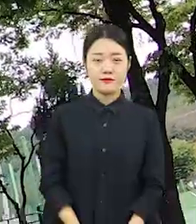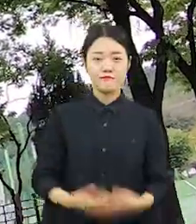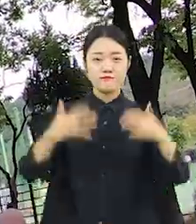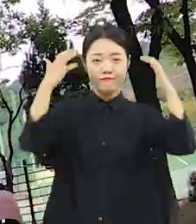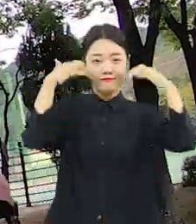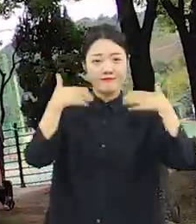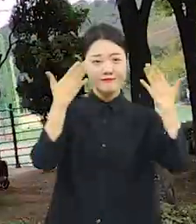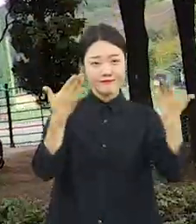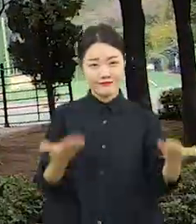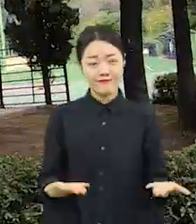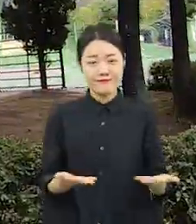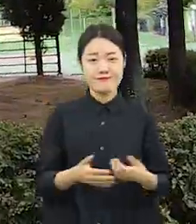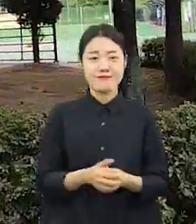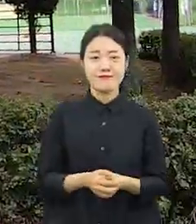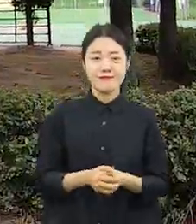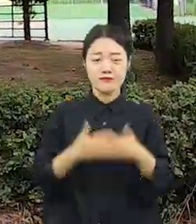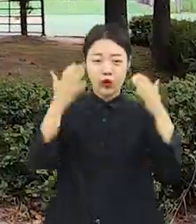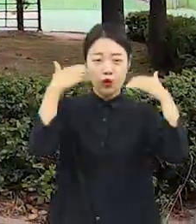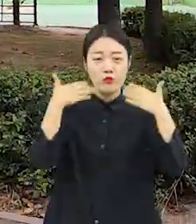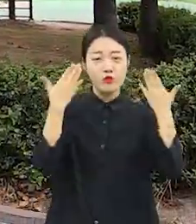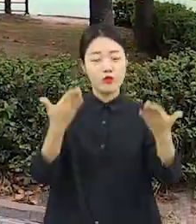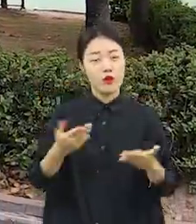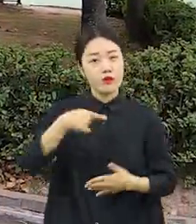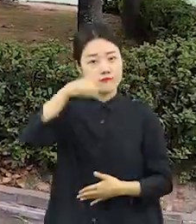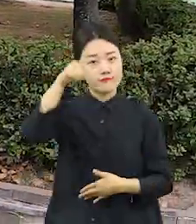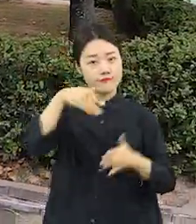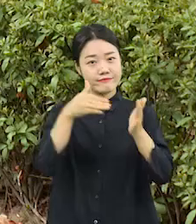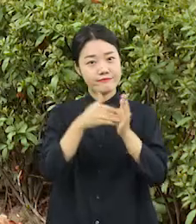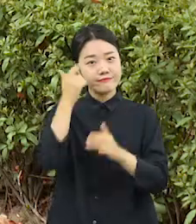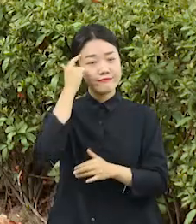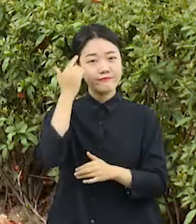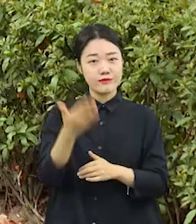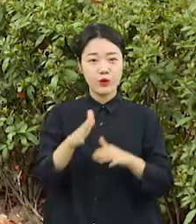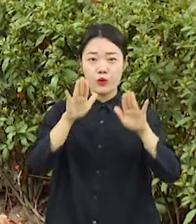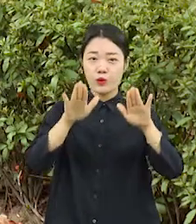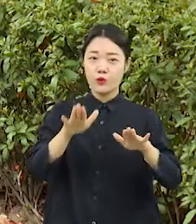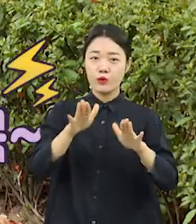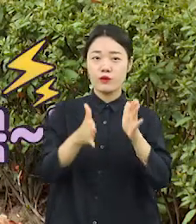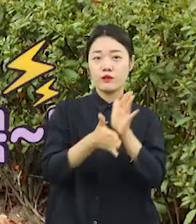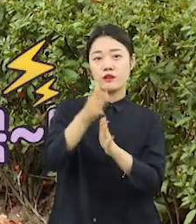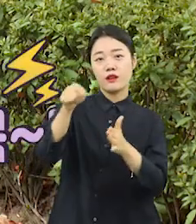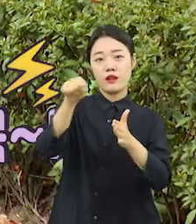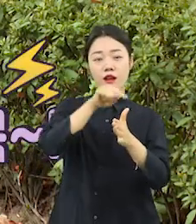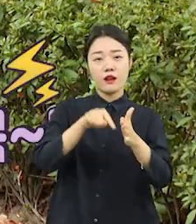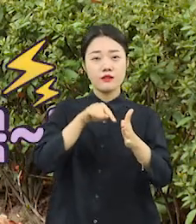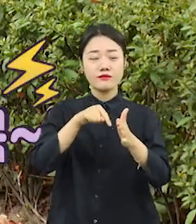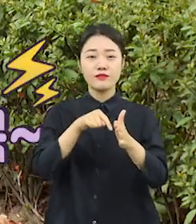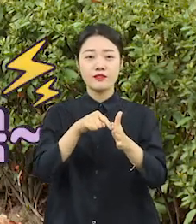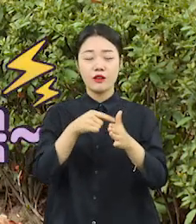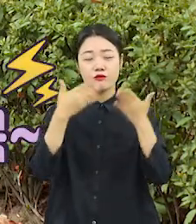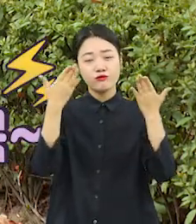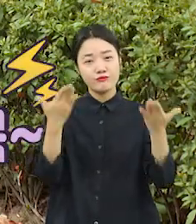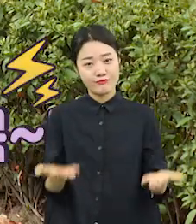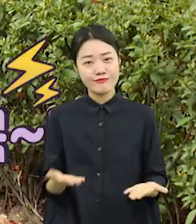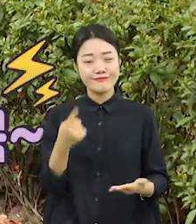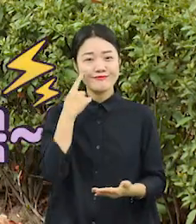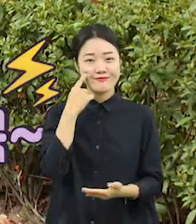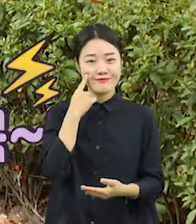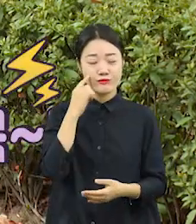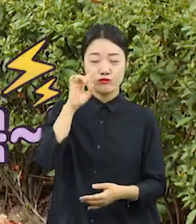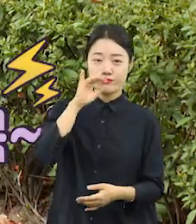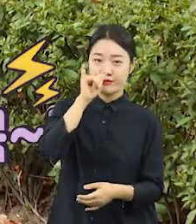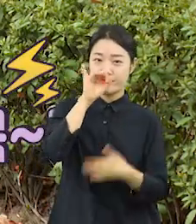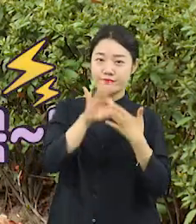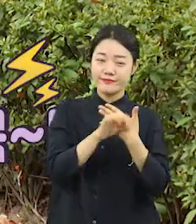본격적인 여름 휴가철이 됐습니다. 여름 휴가는 다녀오셨나요? 저는 오늘 도심 속에서 작은 피서를 떠나볼까 하는데요.